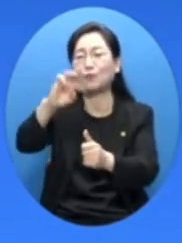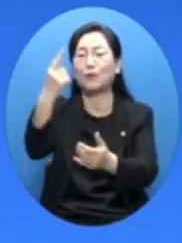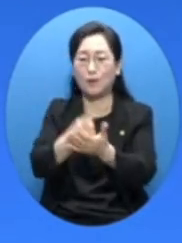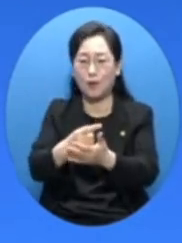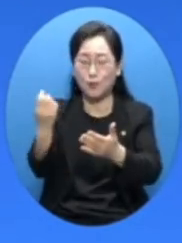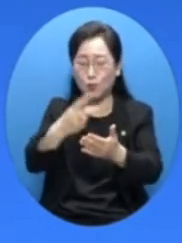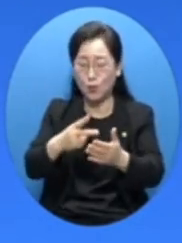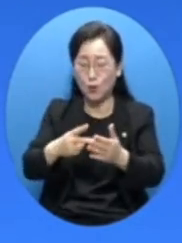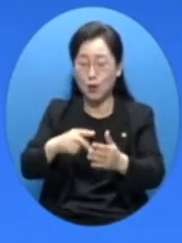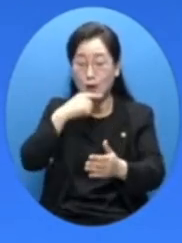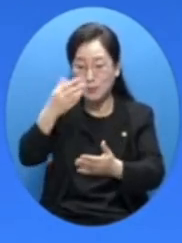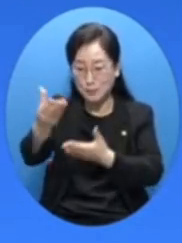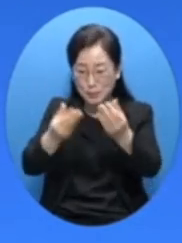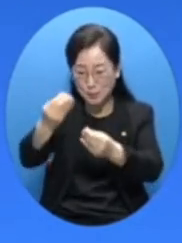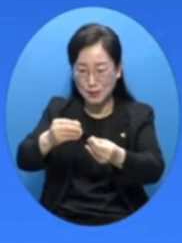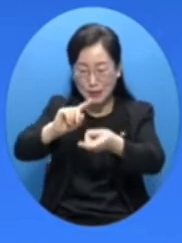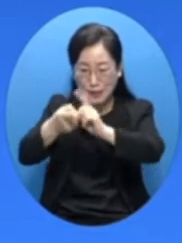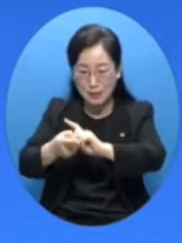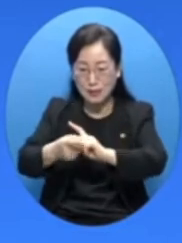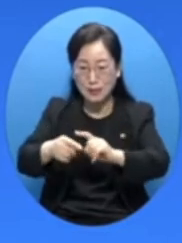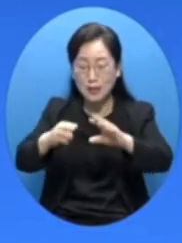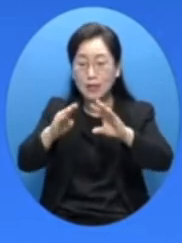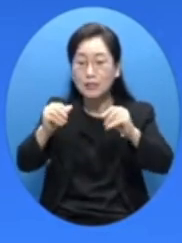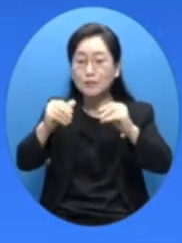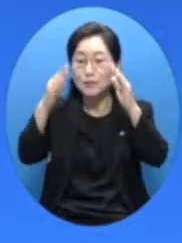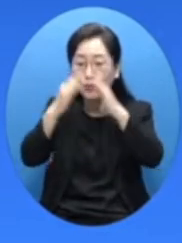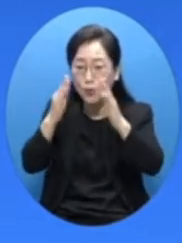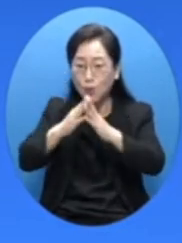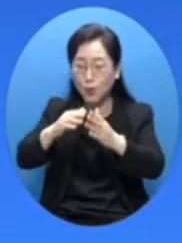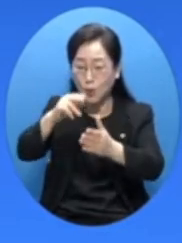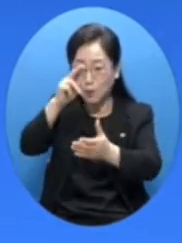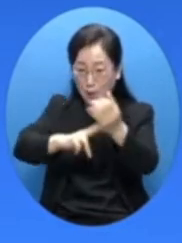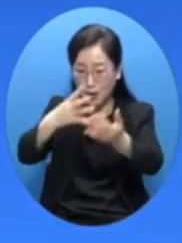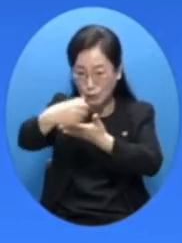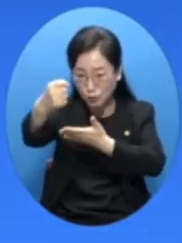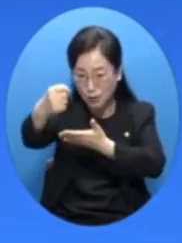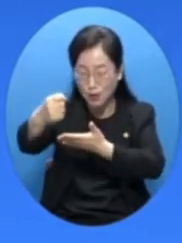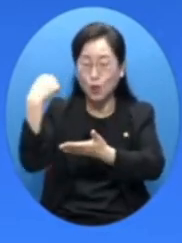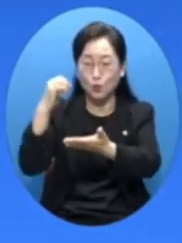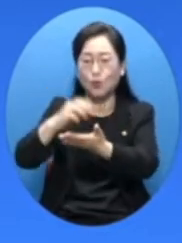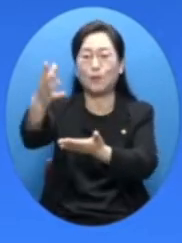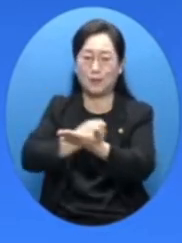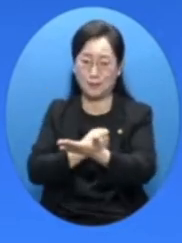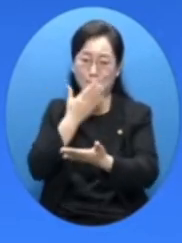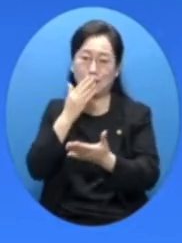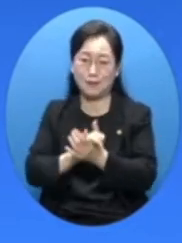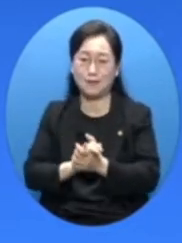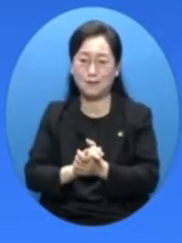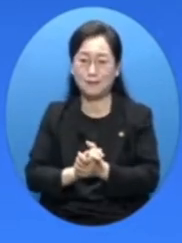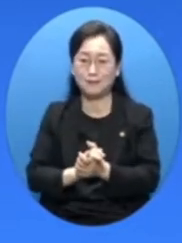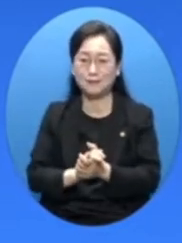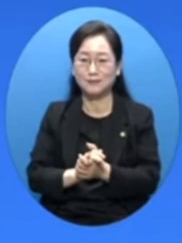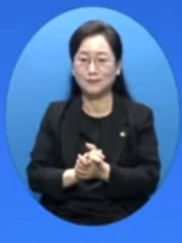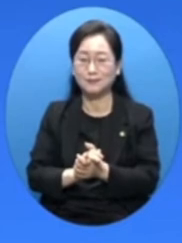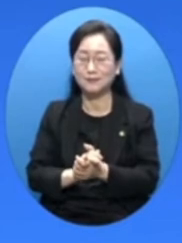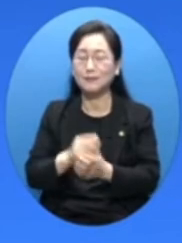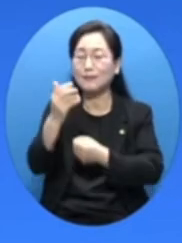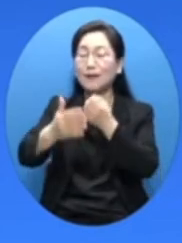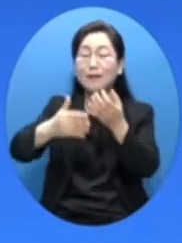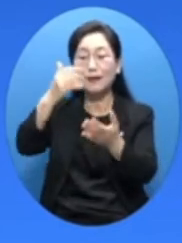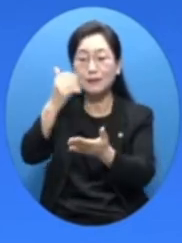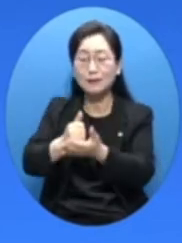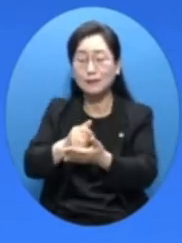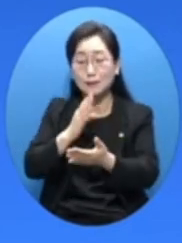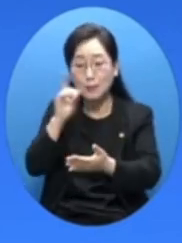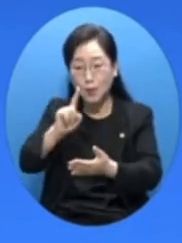토지가 다 빚으로 팔려갔으면 그날로 다 돌려받게 되는 것입니다. 그러니까 하나님께서 이